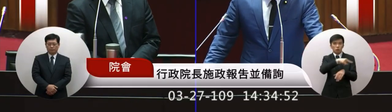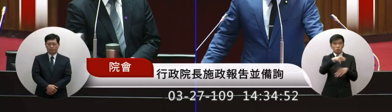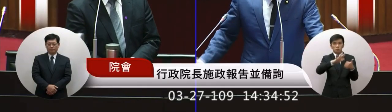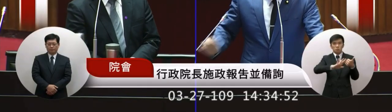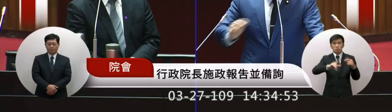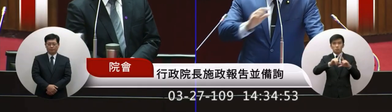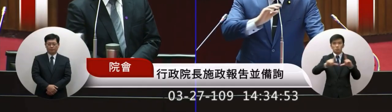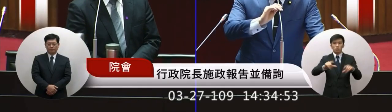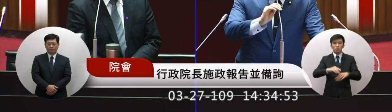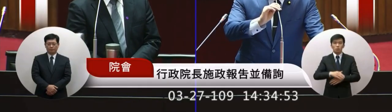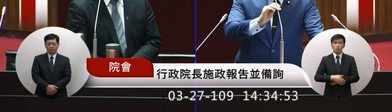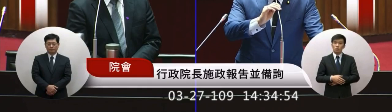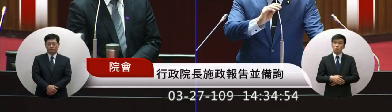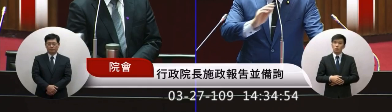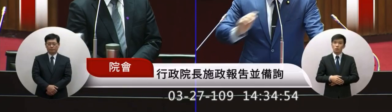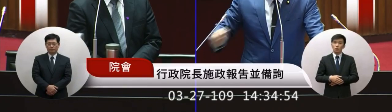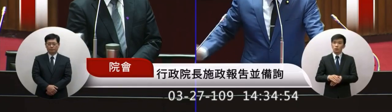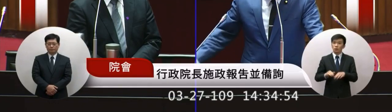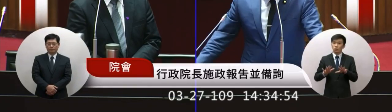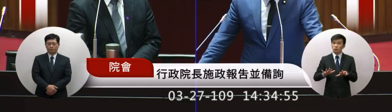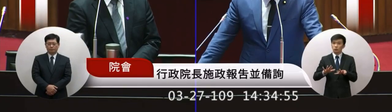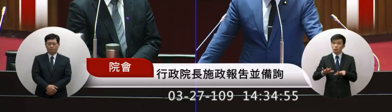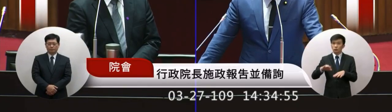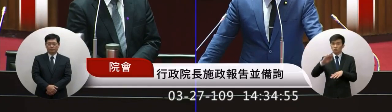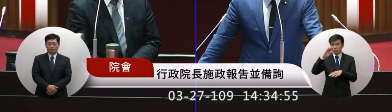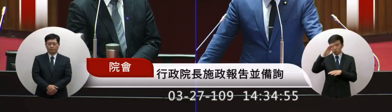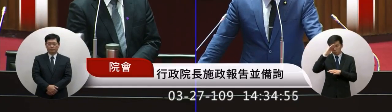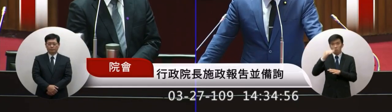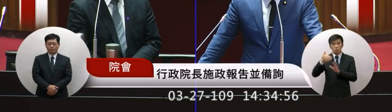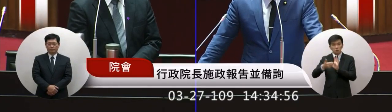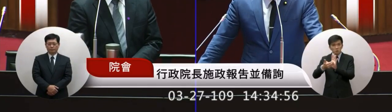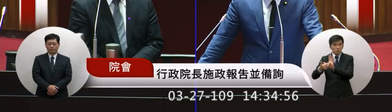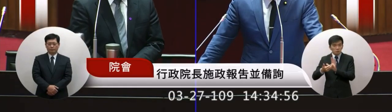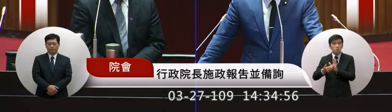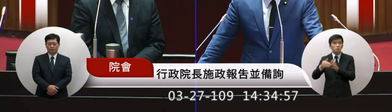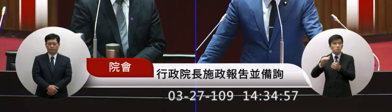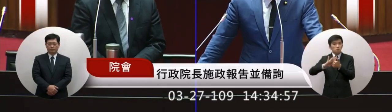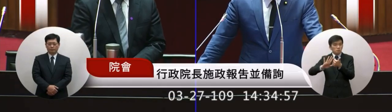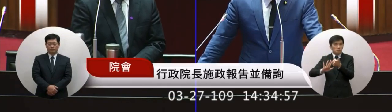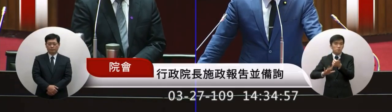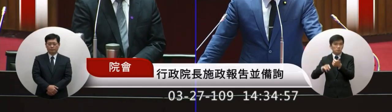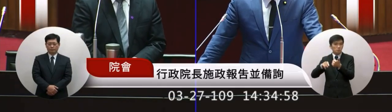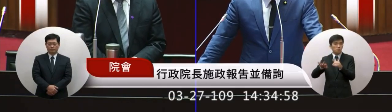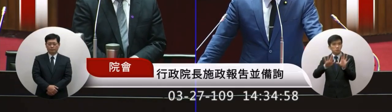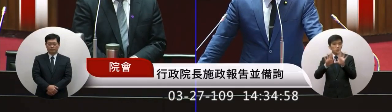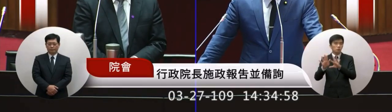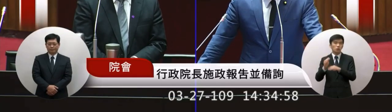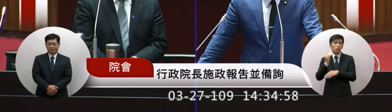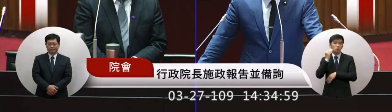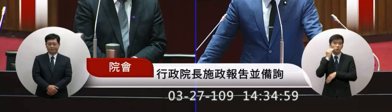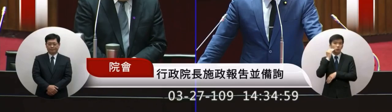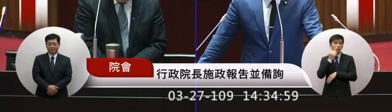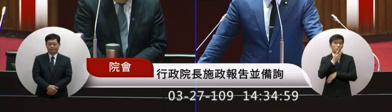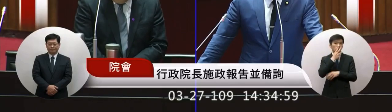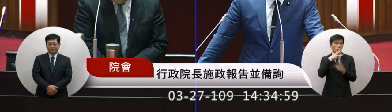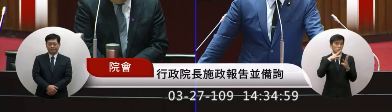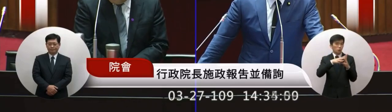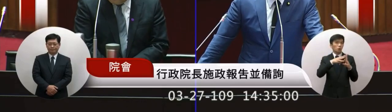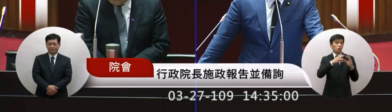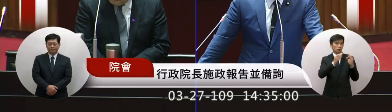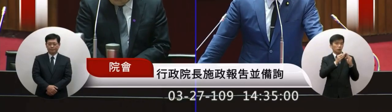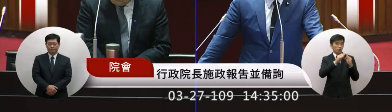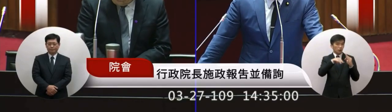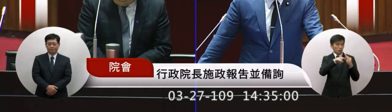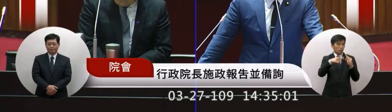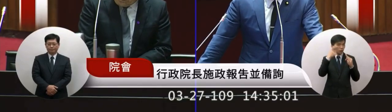个是我们大概做现在目前疫情对各产业的产值影响的幅度哈，在亚洲开发银行的评估，如果疫情